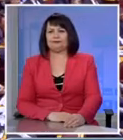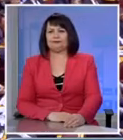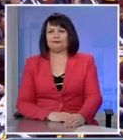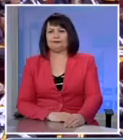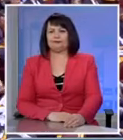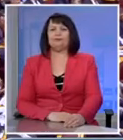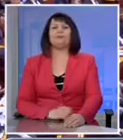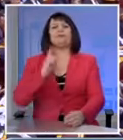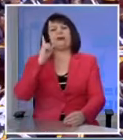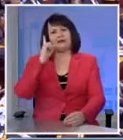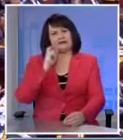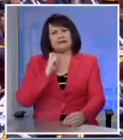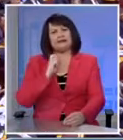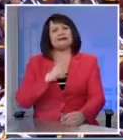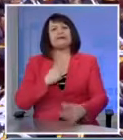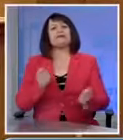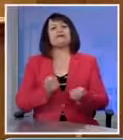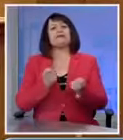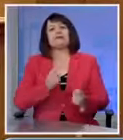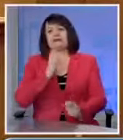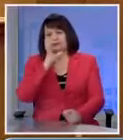Ξέρετε, αυτό που συμβαίνει πραγματικά